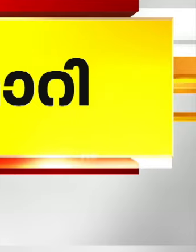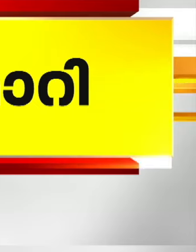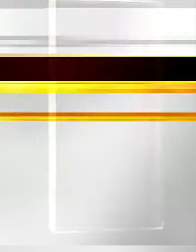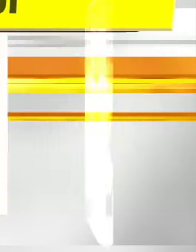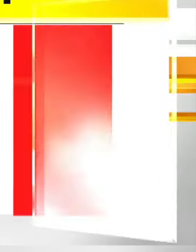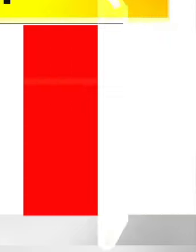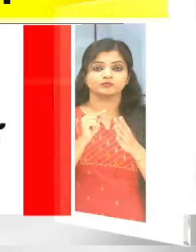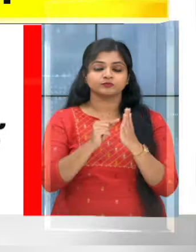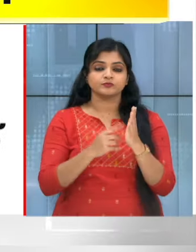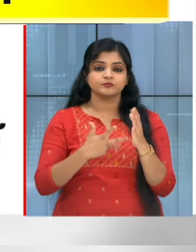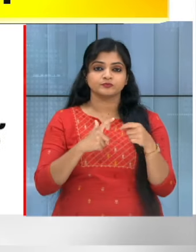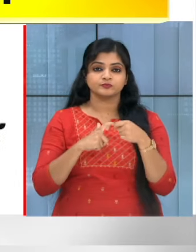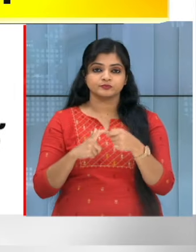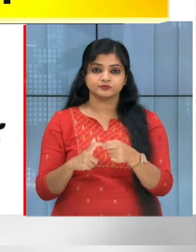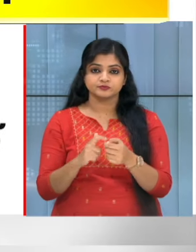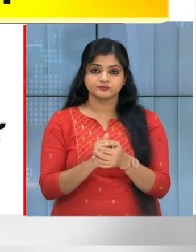എന്തൊക്കെയാണ്?